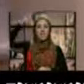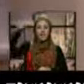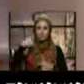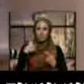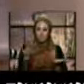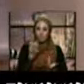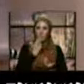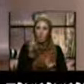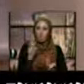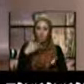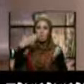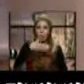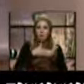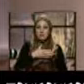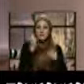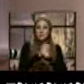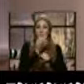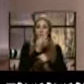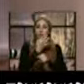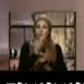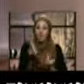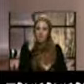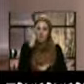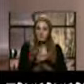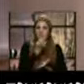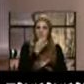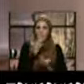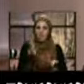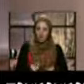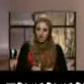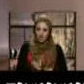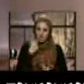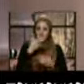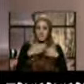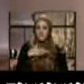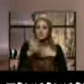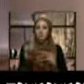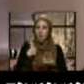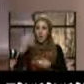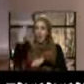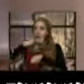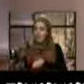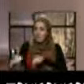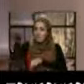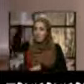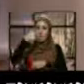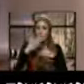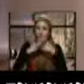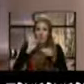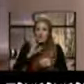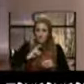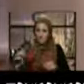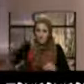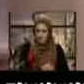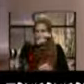سبحان الله الولاد عيني راتبه قد كده ولسه متخرج من سنتين. بهذا هذه عوائد يجب ان تخرق، يجب